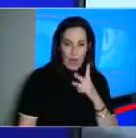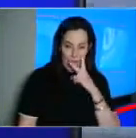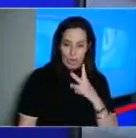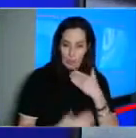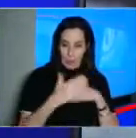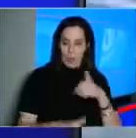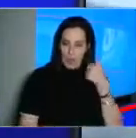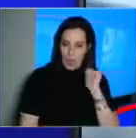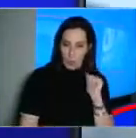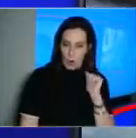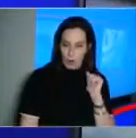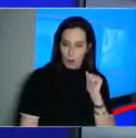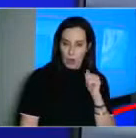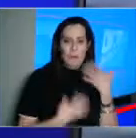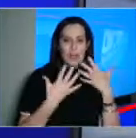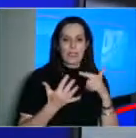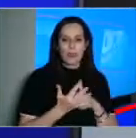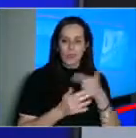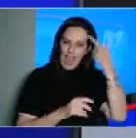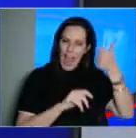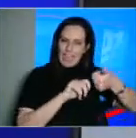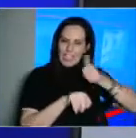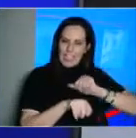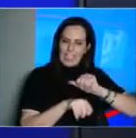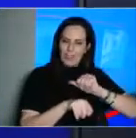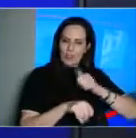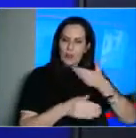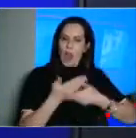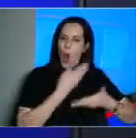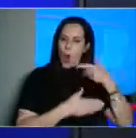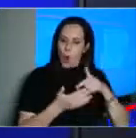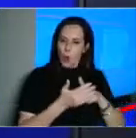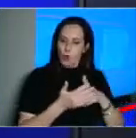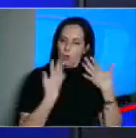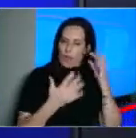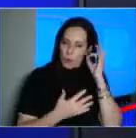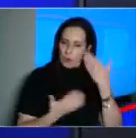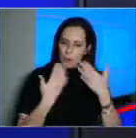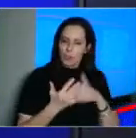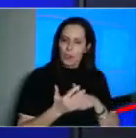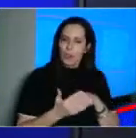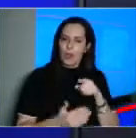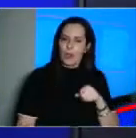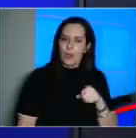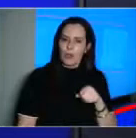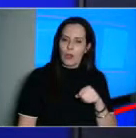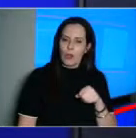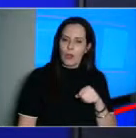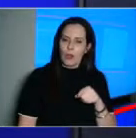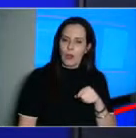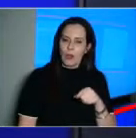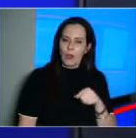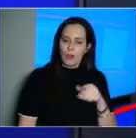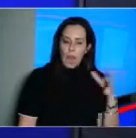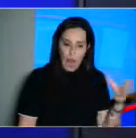בפרק של אתמול, בסיפור של הגזזת, העולות, אז העולות שם מספרות על זה